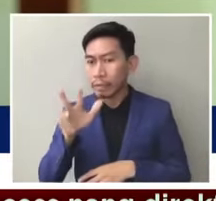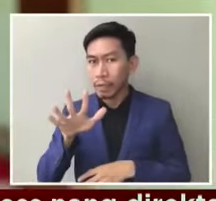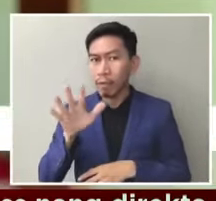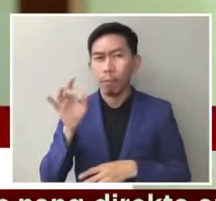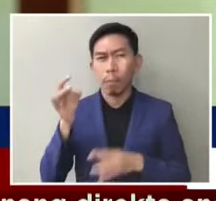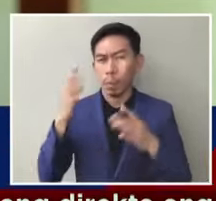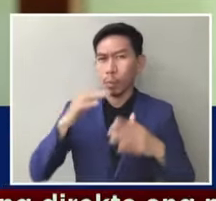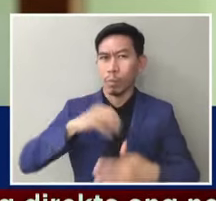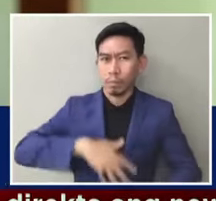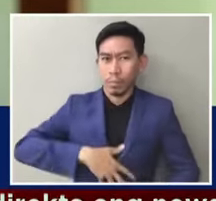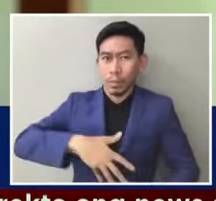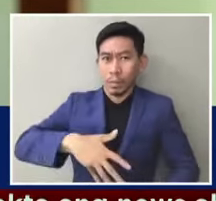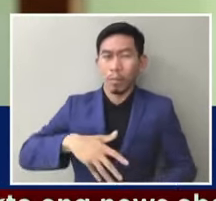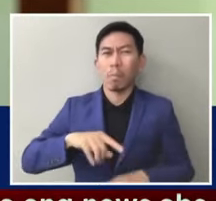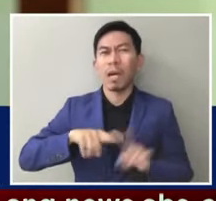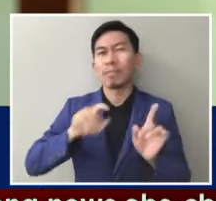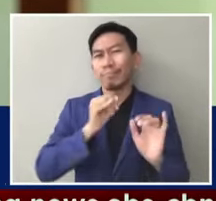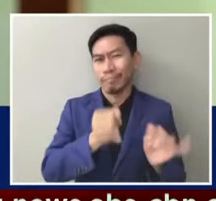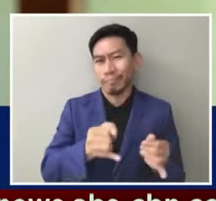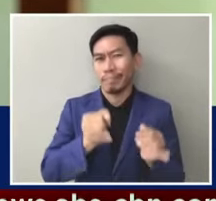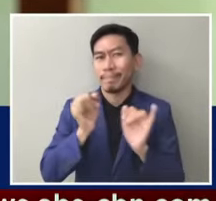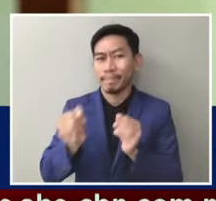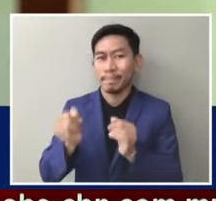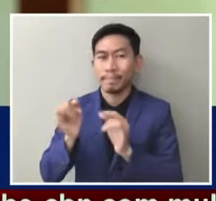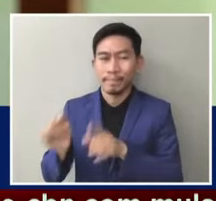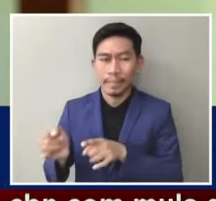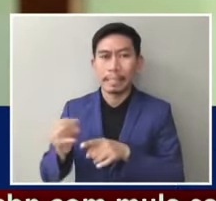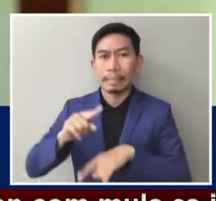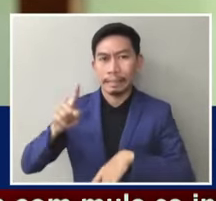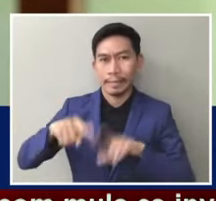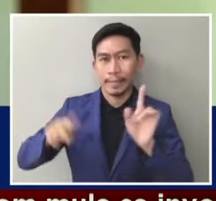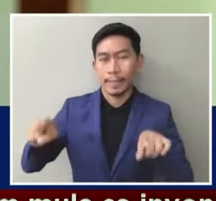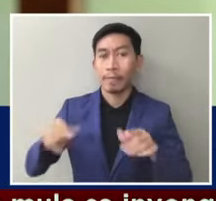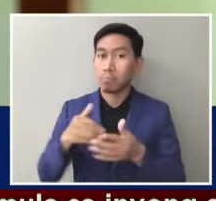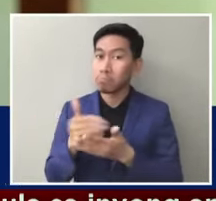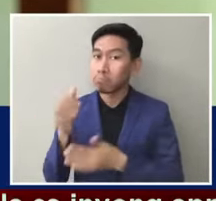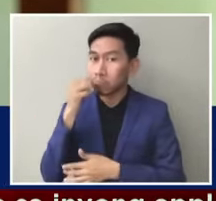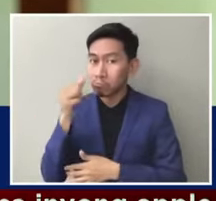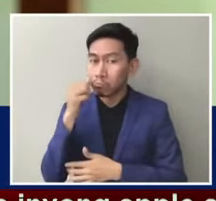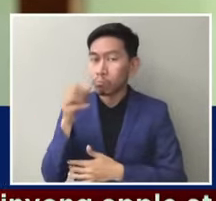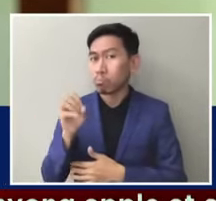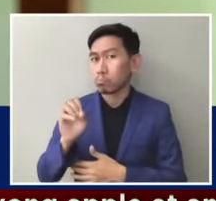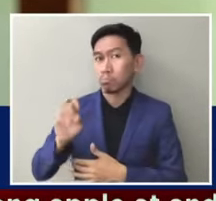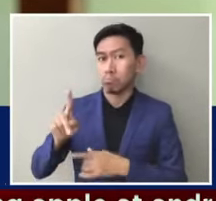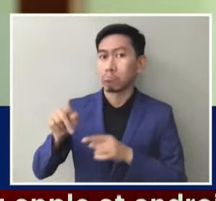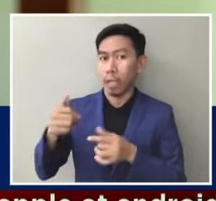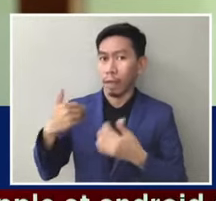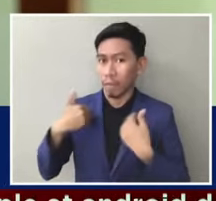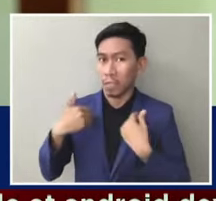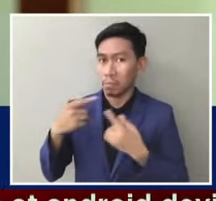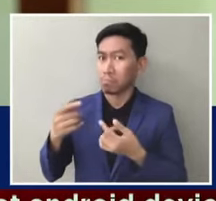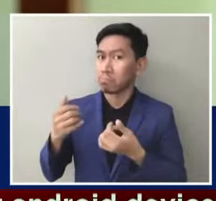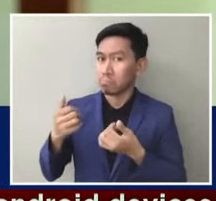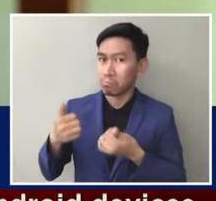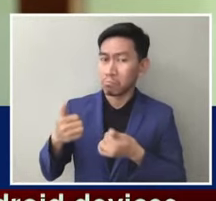case, it's individualized. Merong some women who has more predilection or mas